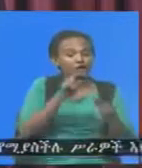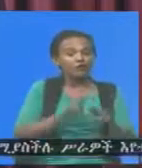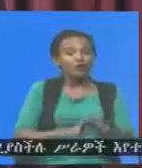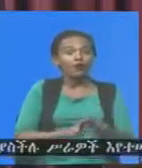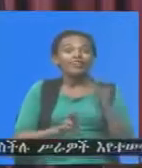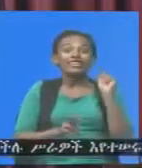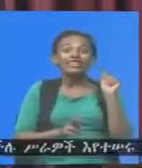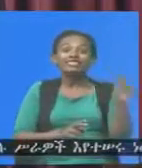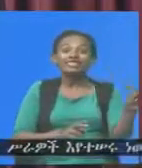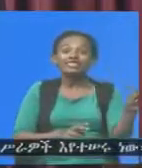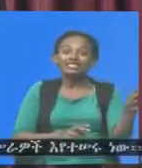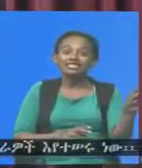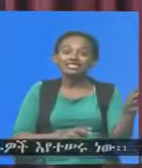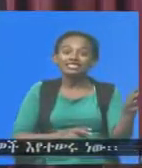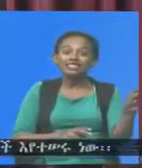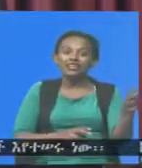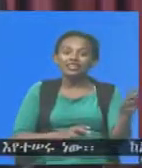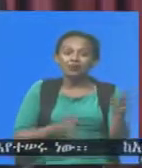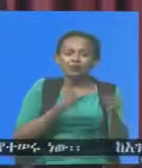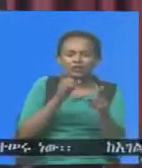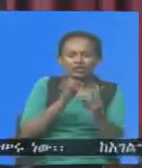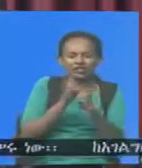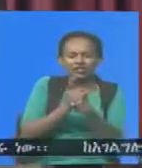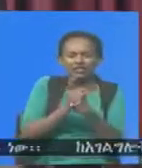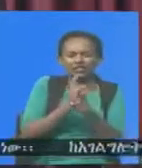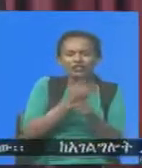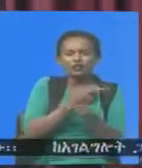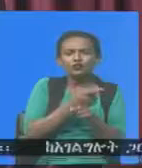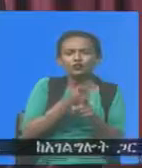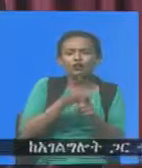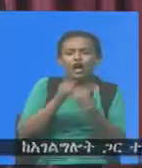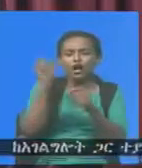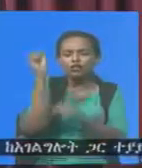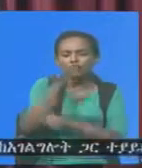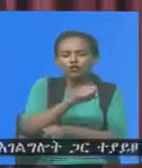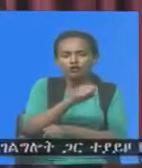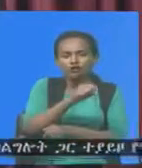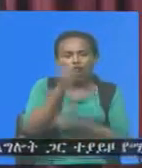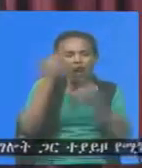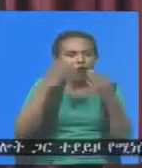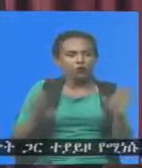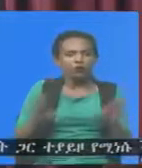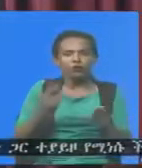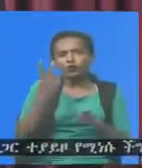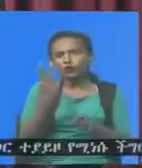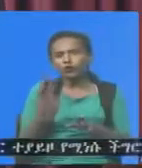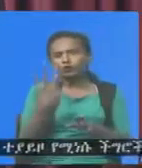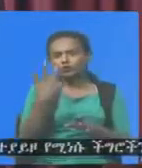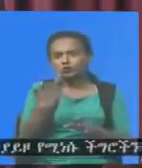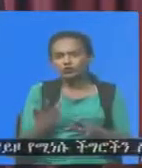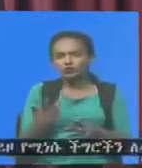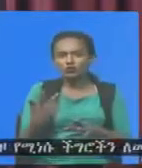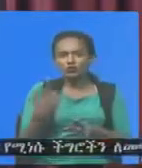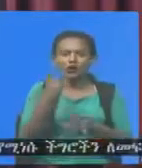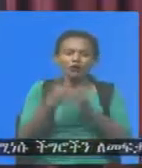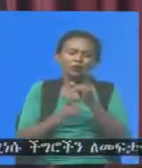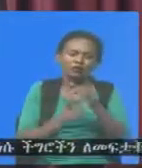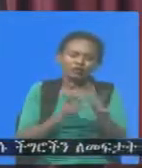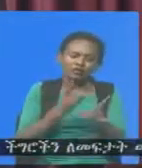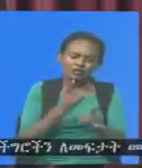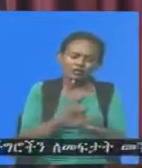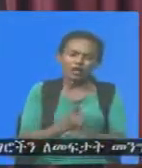እነዚህ ኤክስትሪም ሌፍት ይባላሉ። አሸንፈው ያቁም 2-3 ሆኖ በየዘመናቱ ግን እስራኤል ትልቀቅ